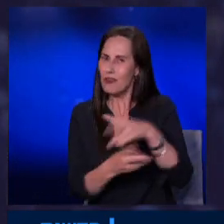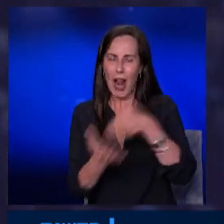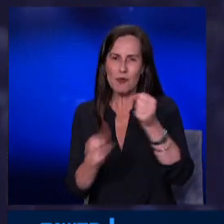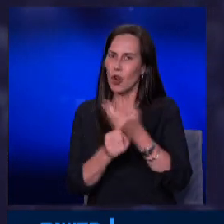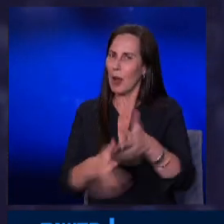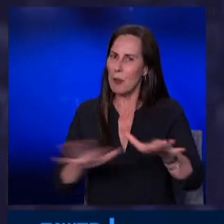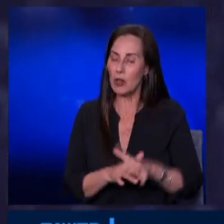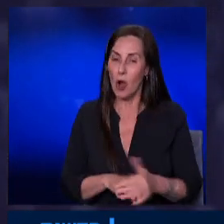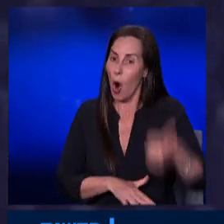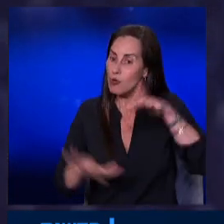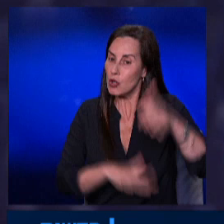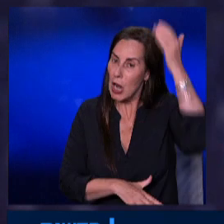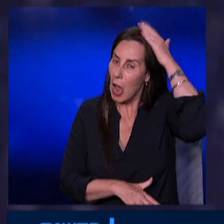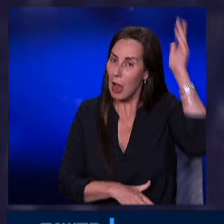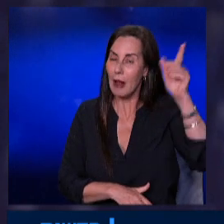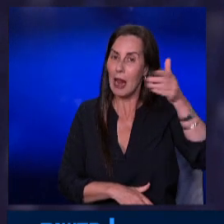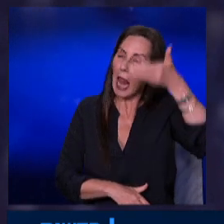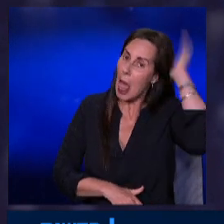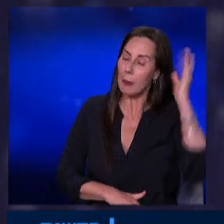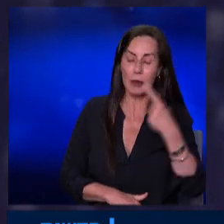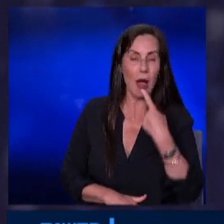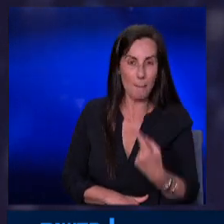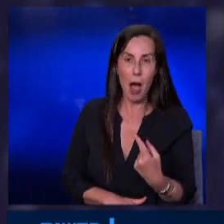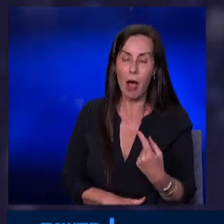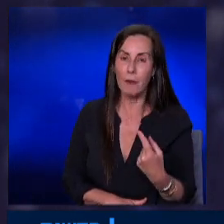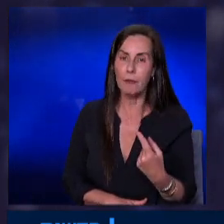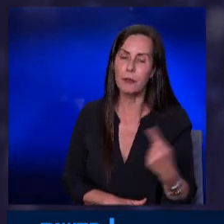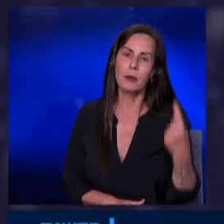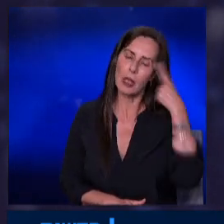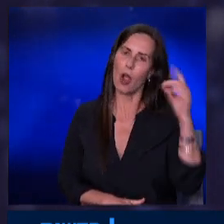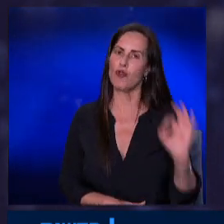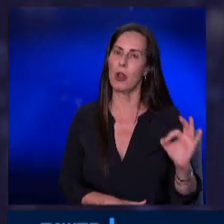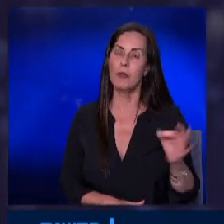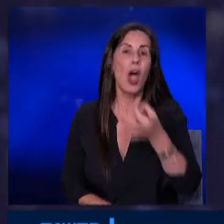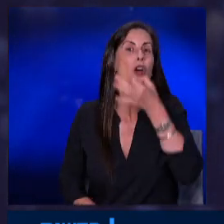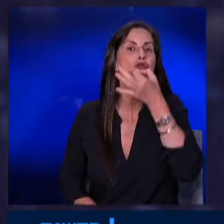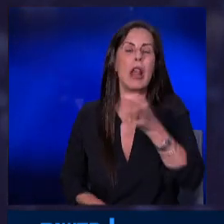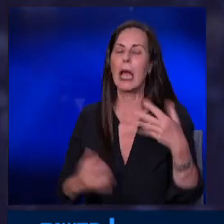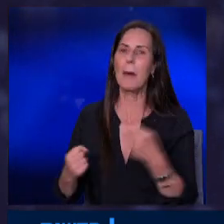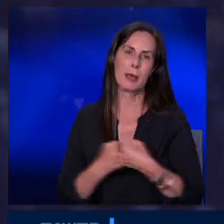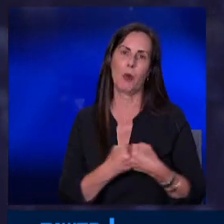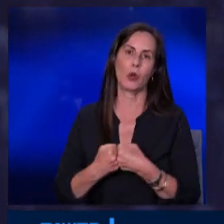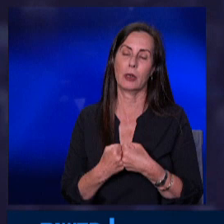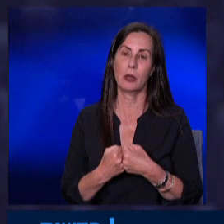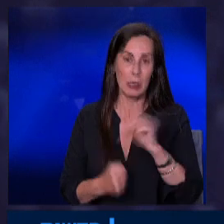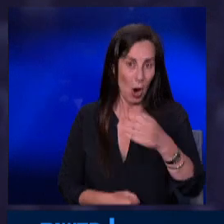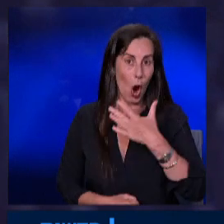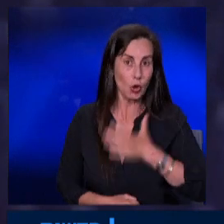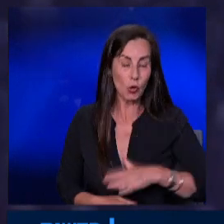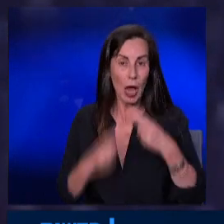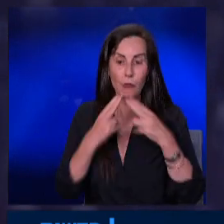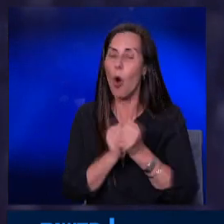זה. ראש הממשלה החליפי לפיד הסביר בהמשך הישיבה את דעתו, השאלה היא איך מתמודדים, ואם אתה רוצה לפתור